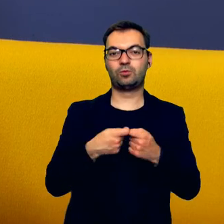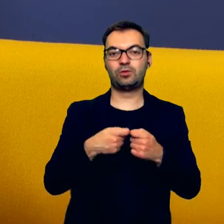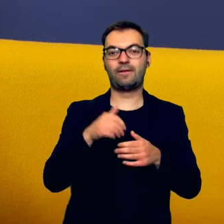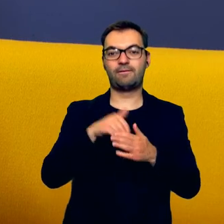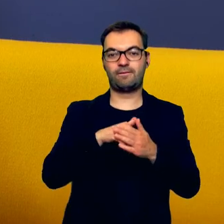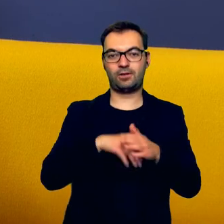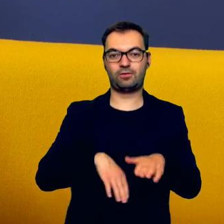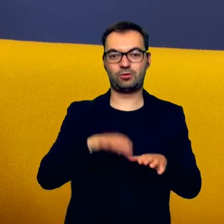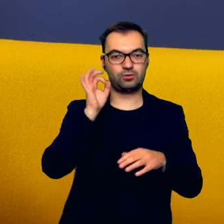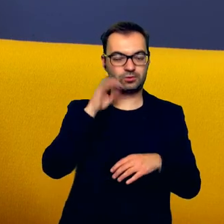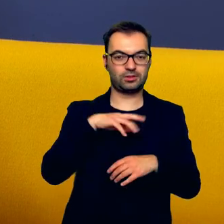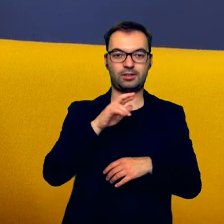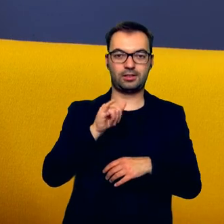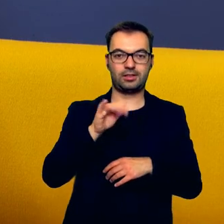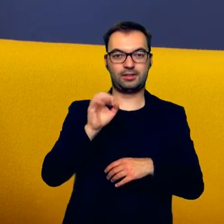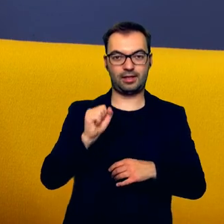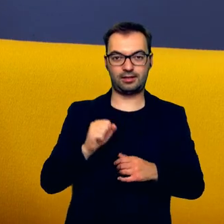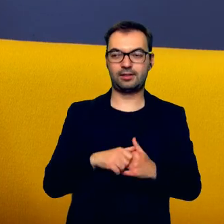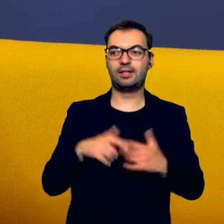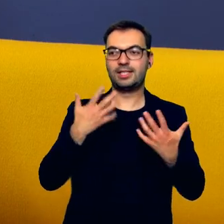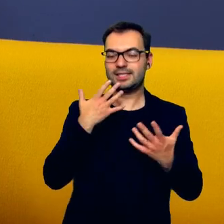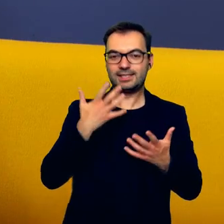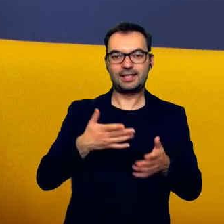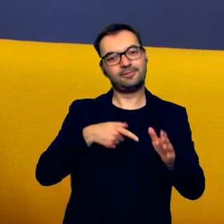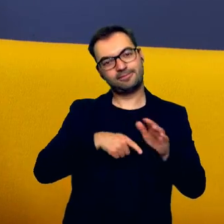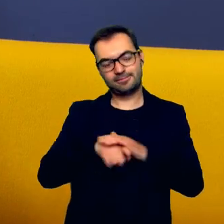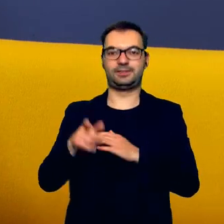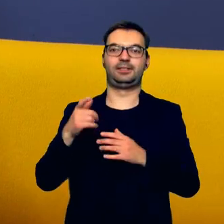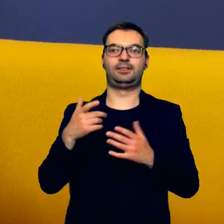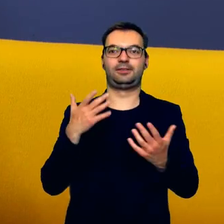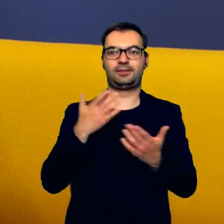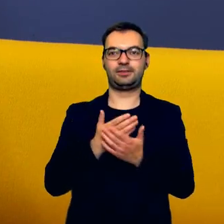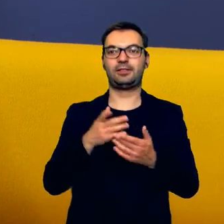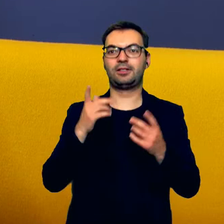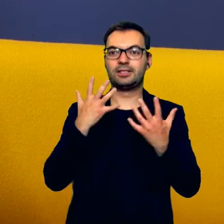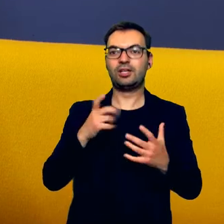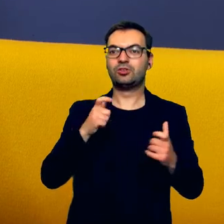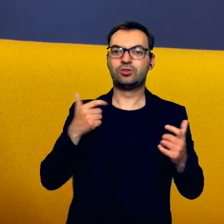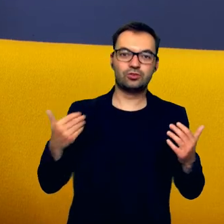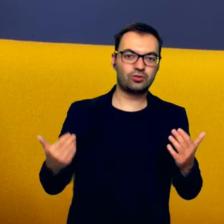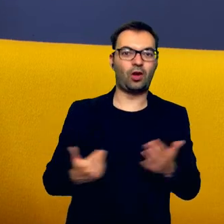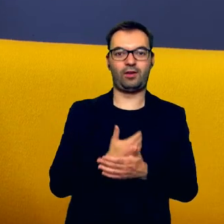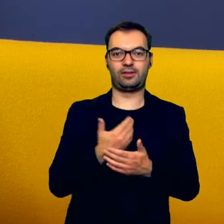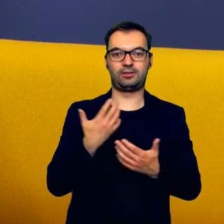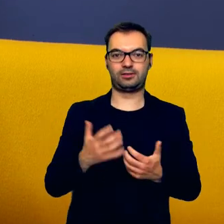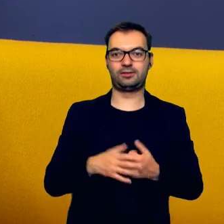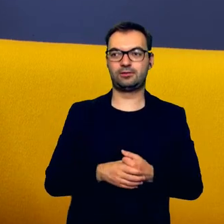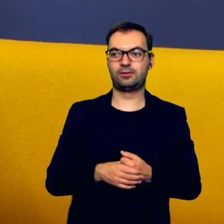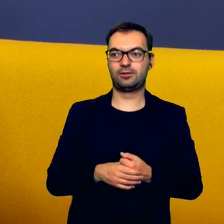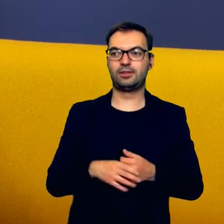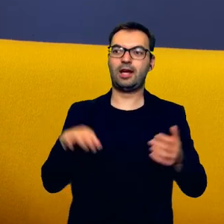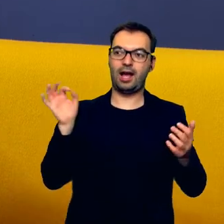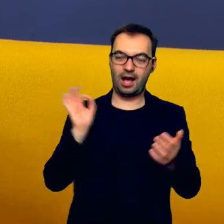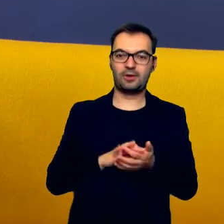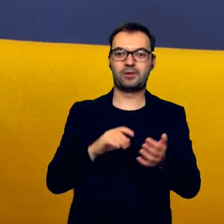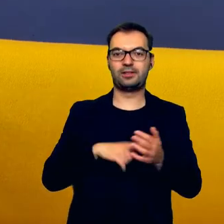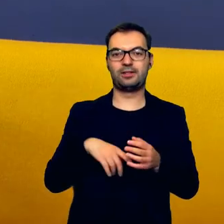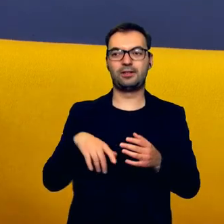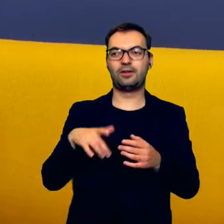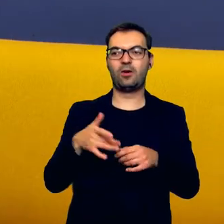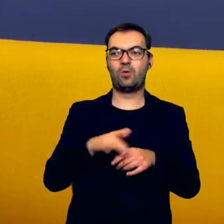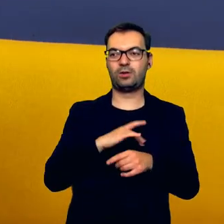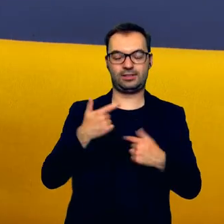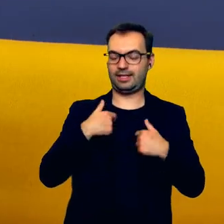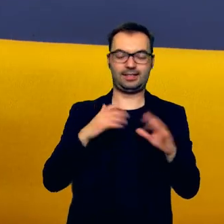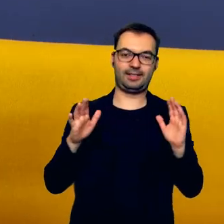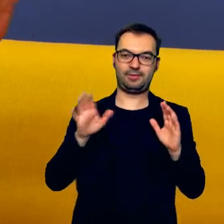wychowuje dorastającą córeczkę, Ritę. Ale chce się wyrwać, ma tego dość przez chwilę, bo pragnie czegoś nowego. To akurat tutaj Popielski nie jest do